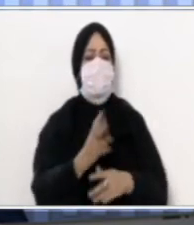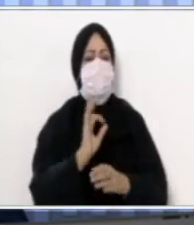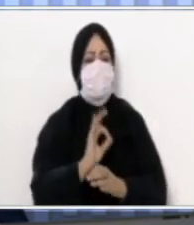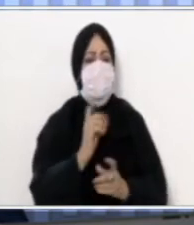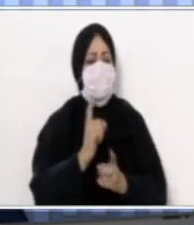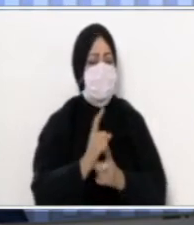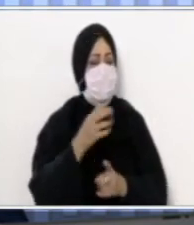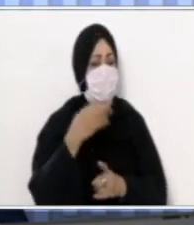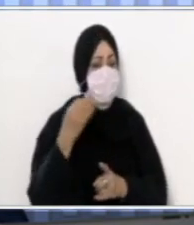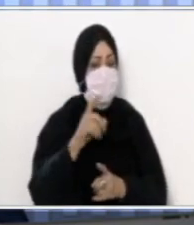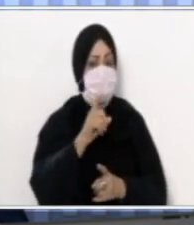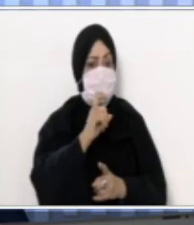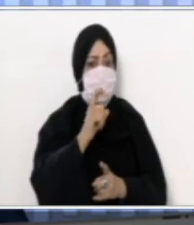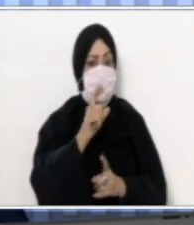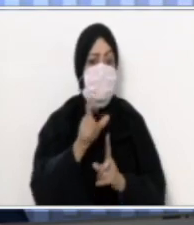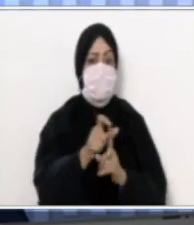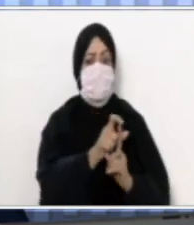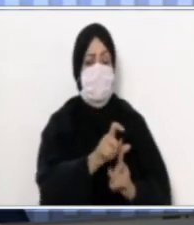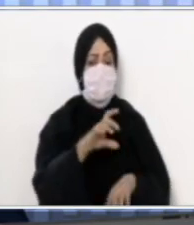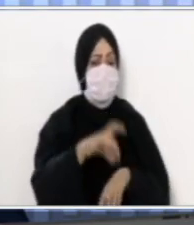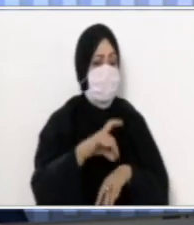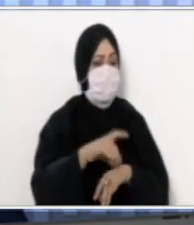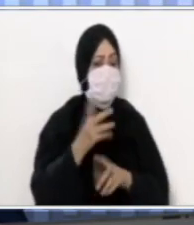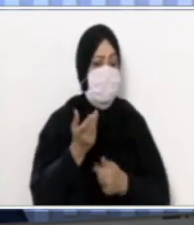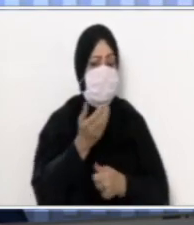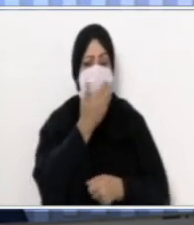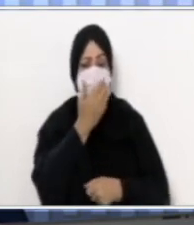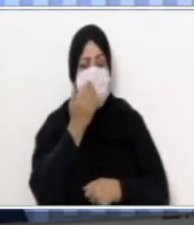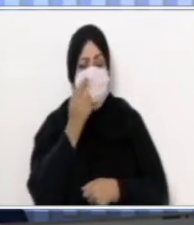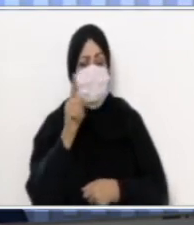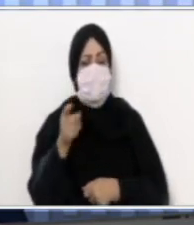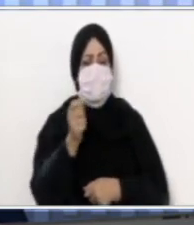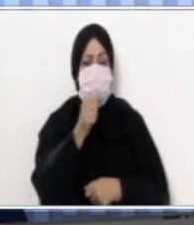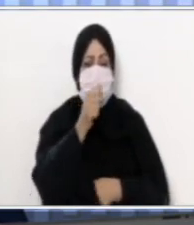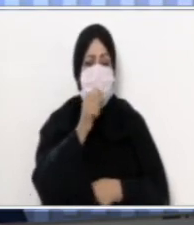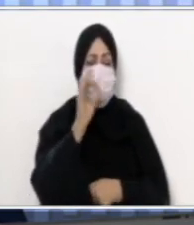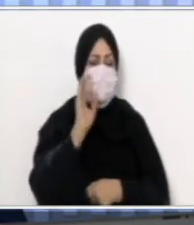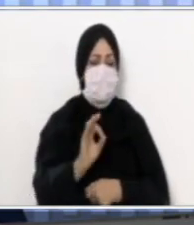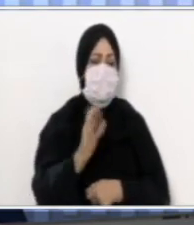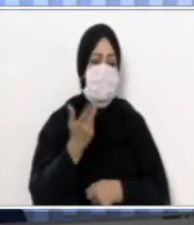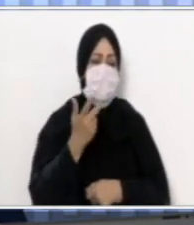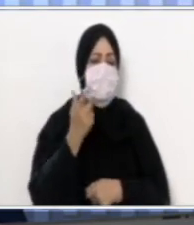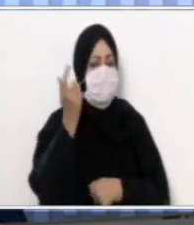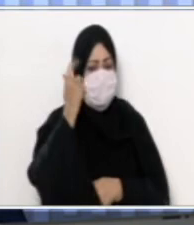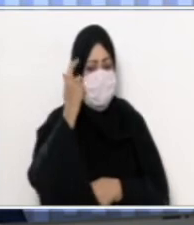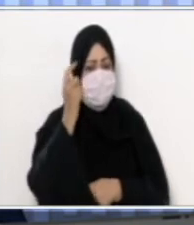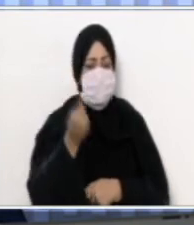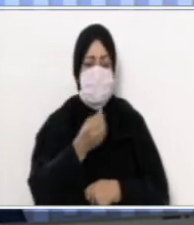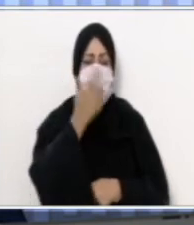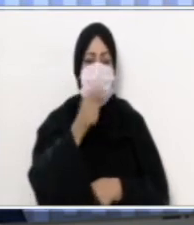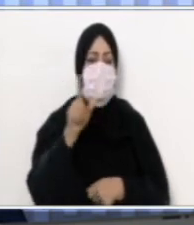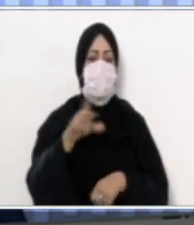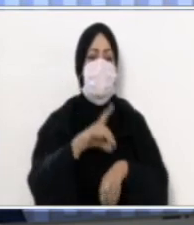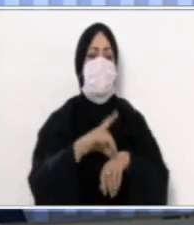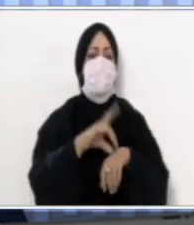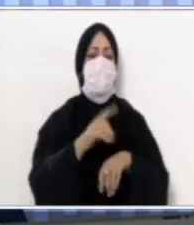الماء سيتسبب لك في كذا وكذا وكذا، عندها أيضا يعني يجوز لك الفطر